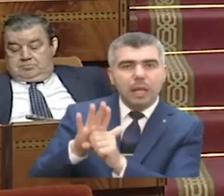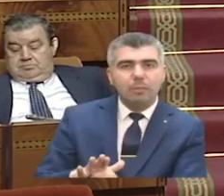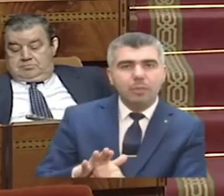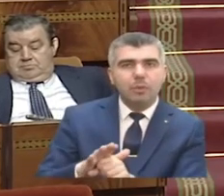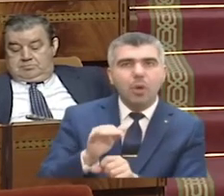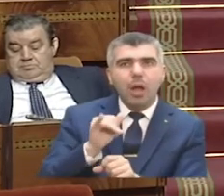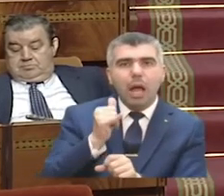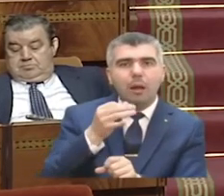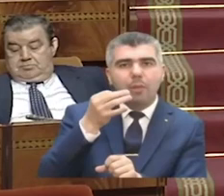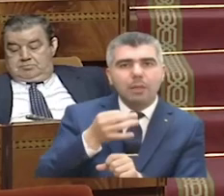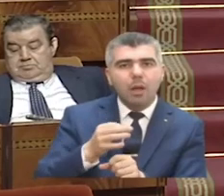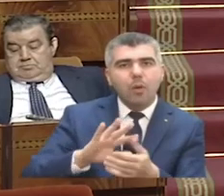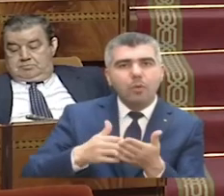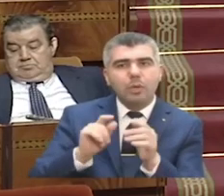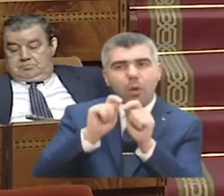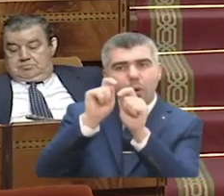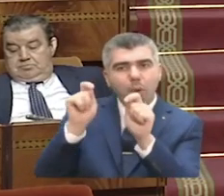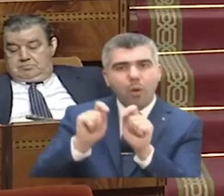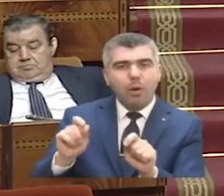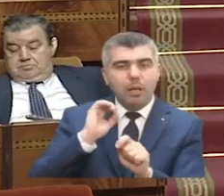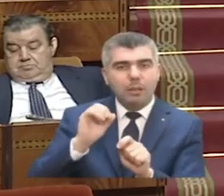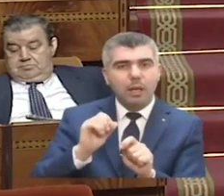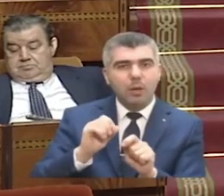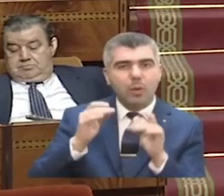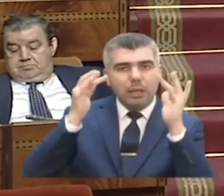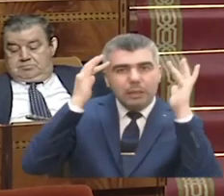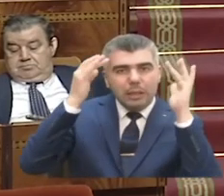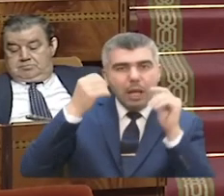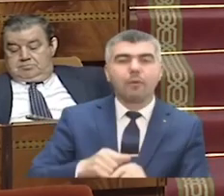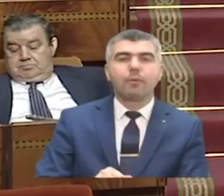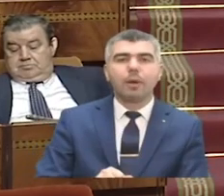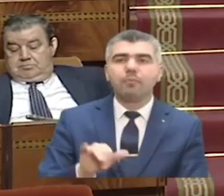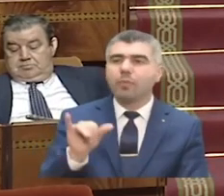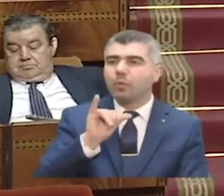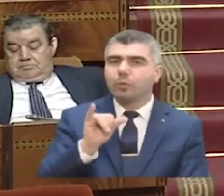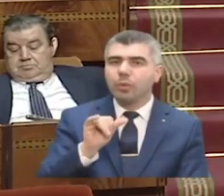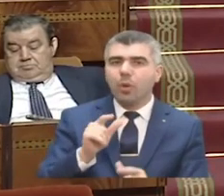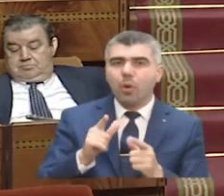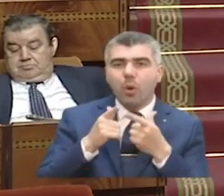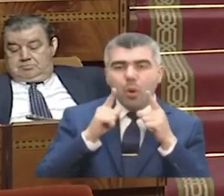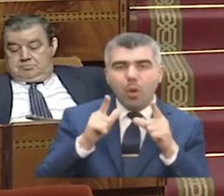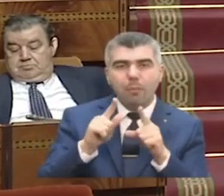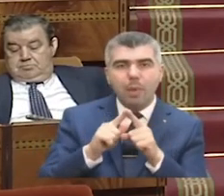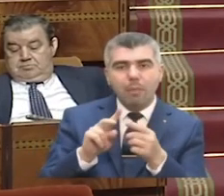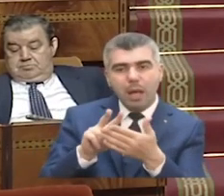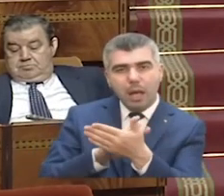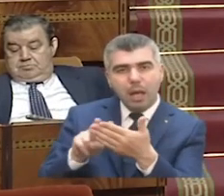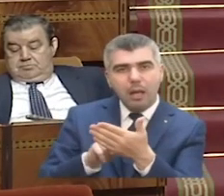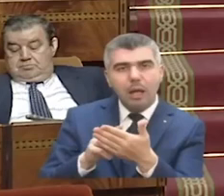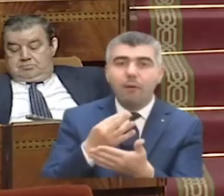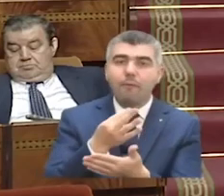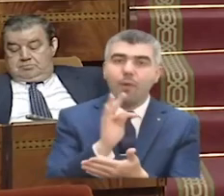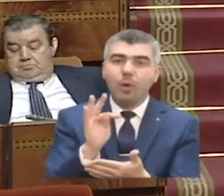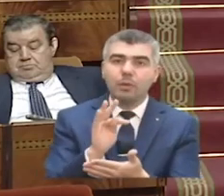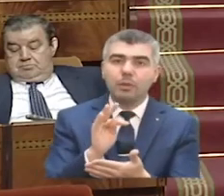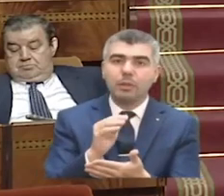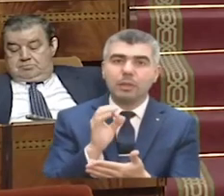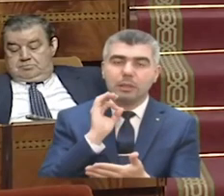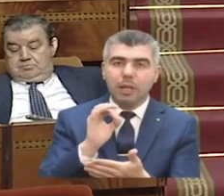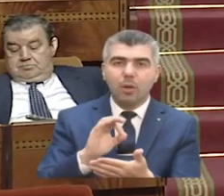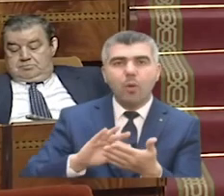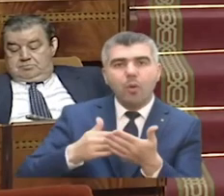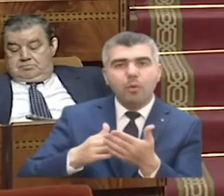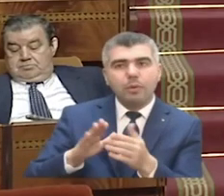وتلخيص المواطنه واستقلالنا اللغوي والثقافي من يجعل لغه التدريس حكرا على الفرنسيه رغم ما